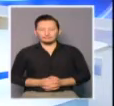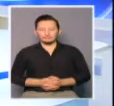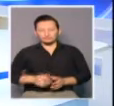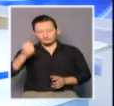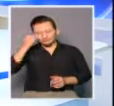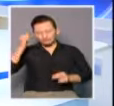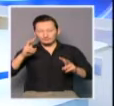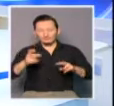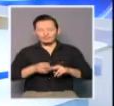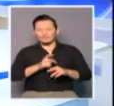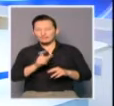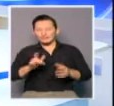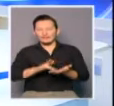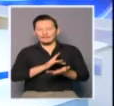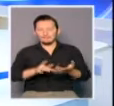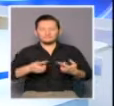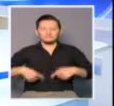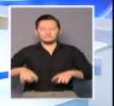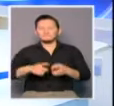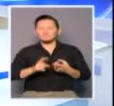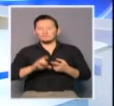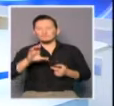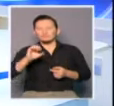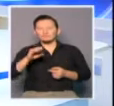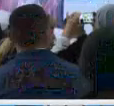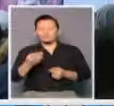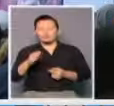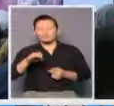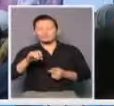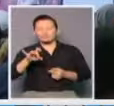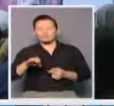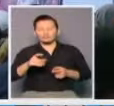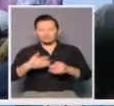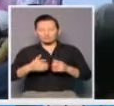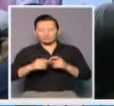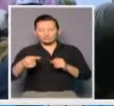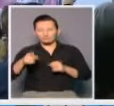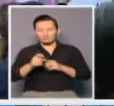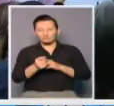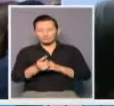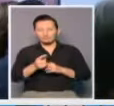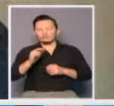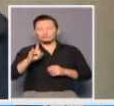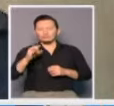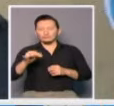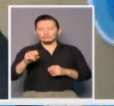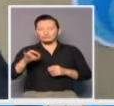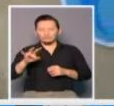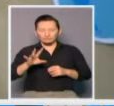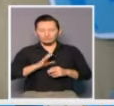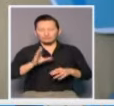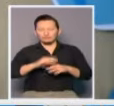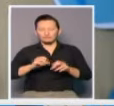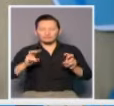В памяти выдающихся поэтов и журналистов Мендикеша Сатыбалдиева и Марата Утаралиева в средней школе номер 11 имени Ибрая Алтынсарина прошел вечер